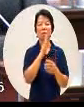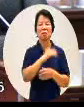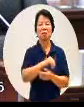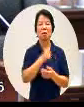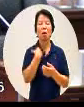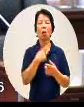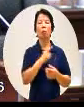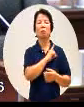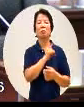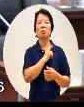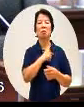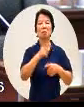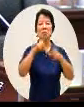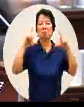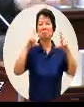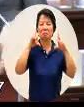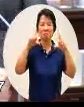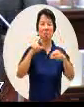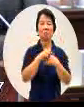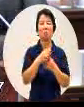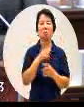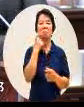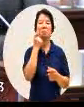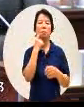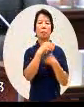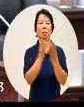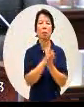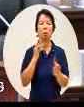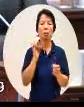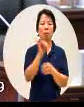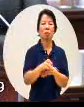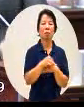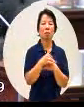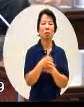用大衛你自己構成的需要出一個一百萬就很多